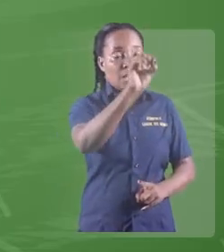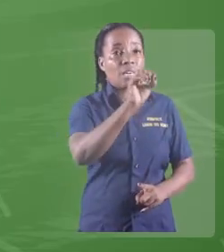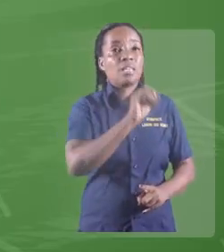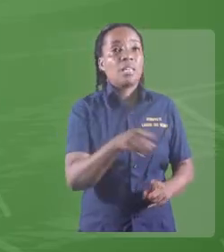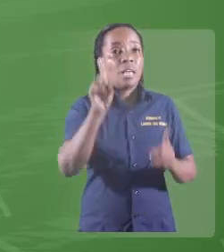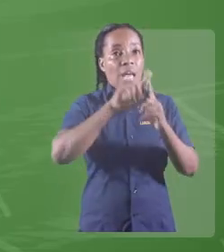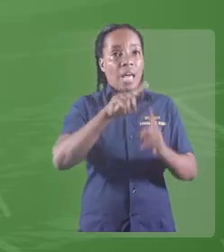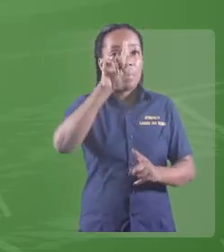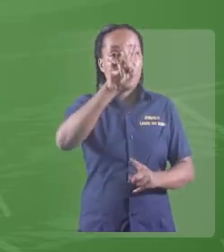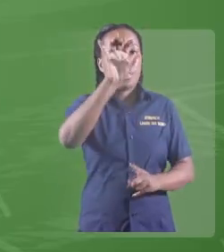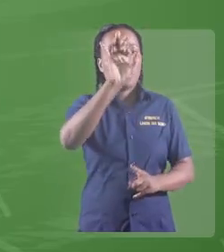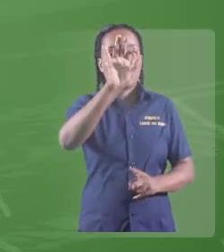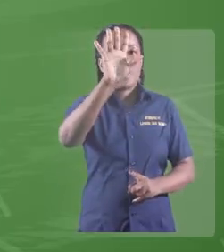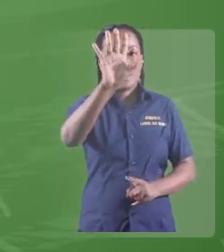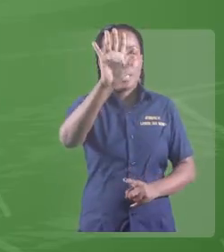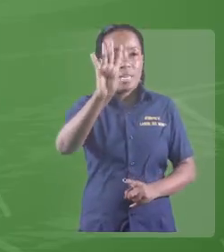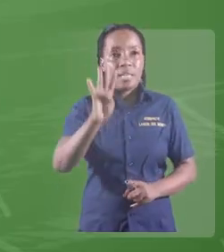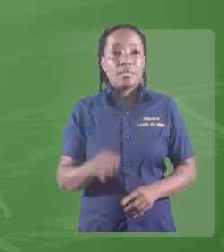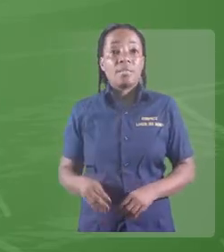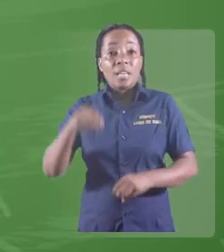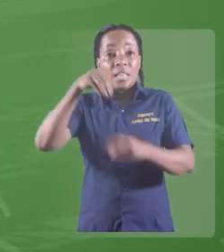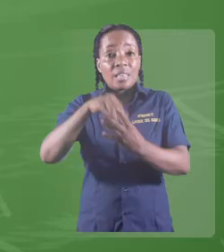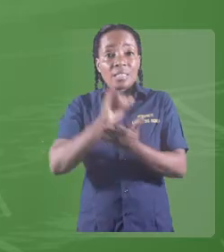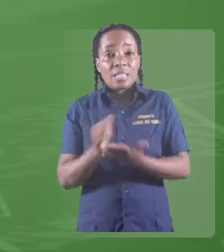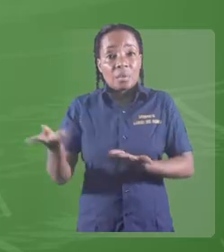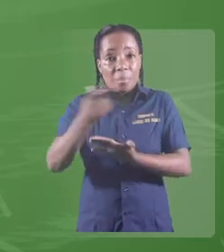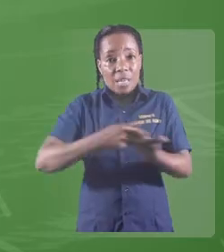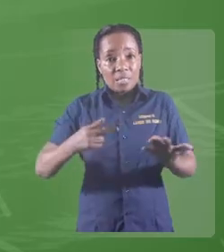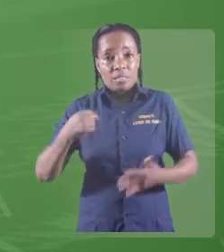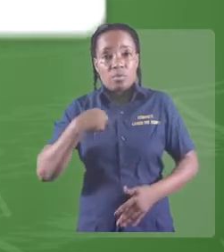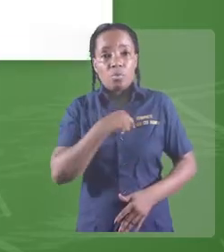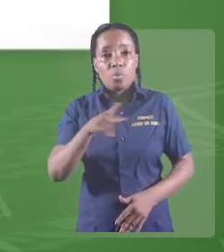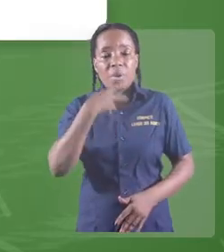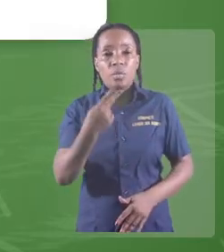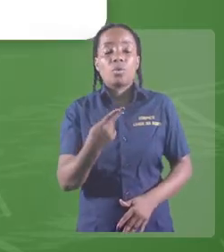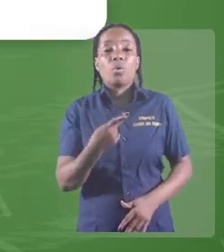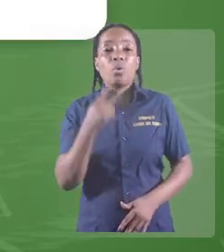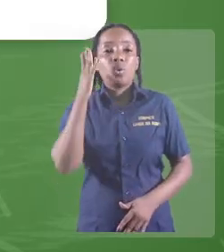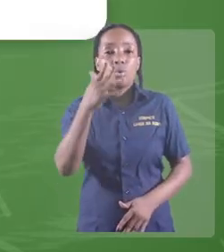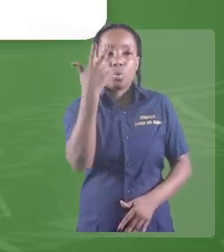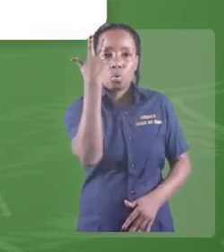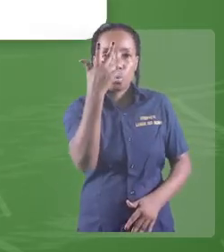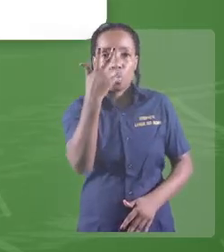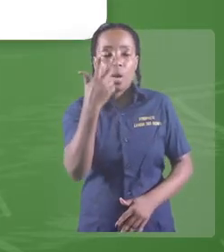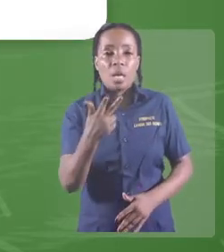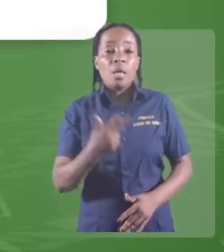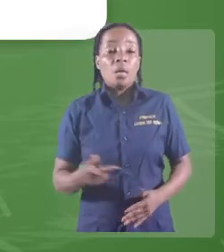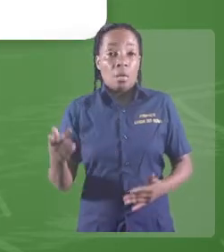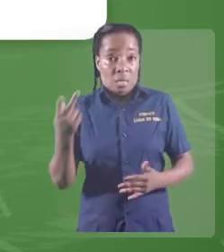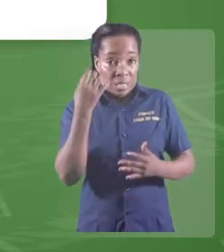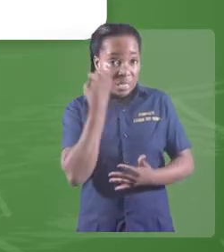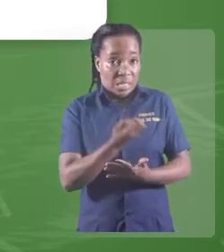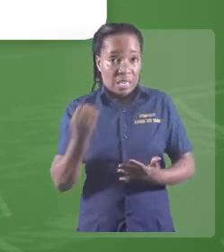1954. Dans cette partie, nous allons développer 3 points essentiels. Le premier